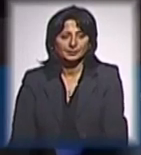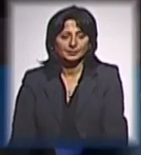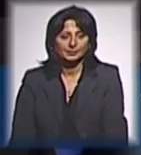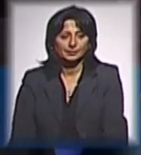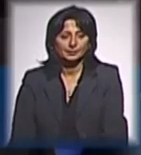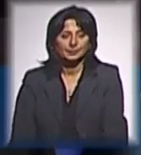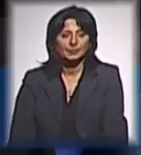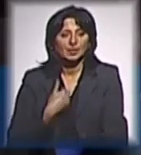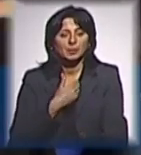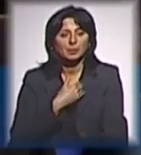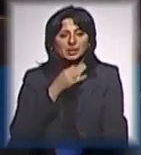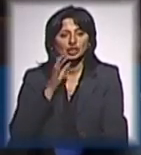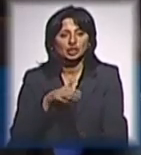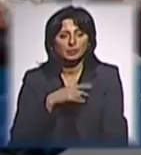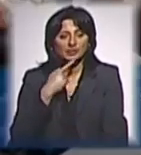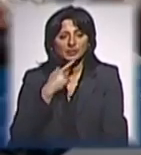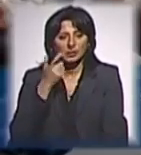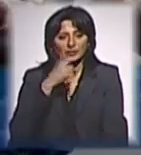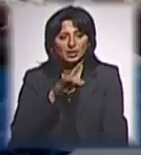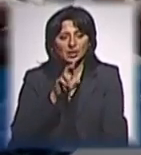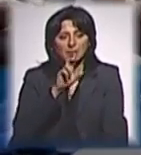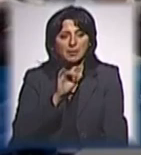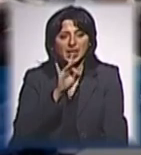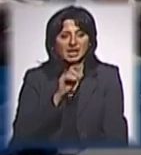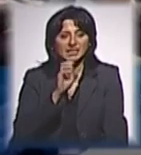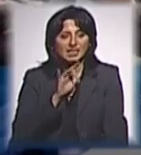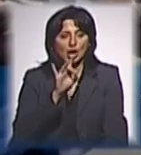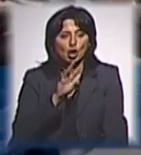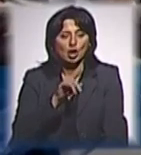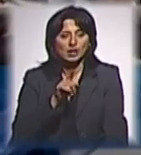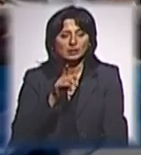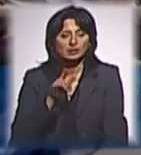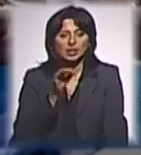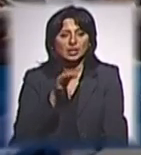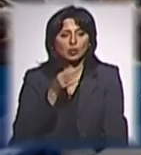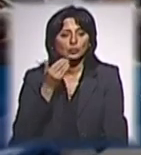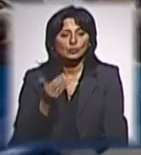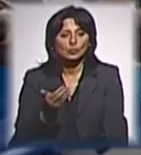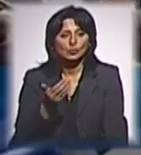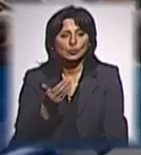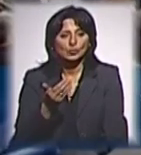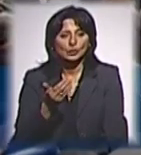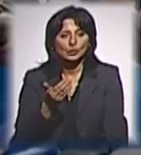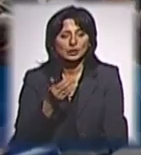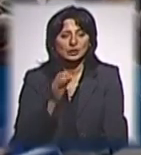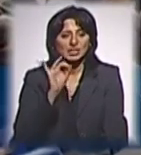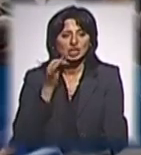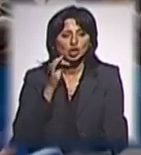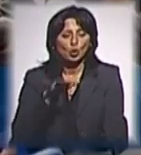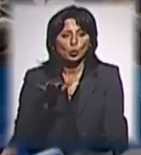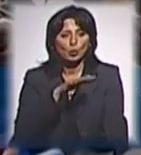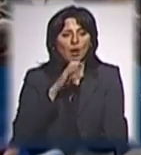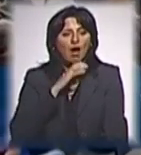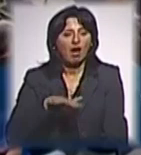მე მინდა შემდეგ გამოყო ბატონი როლანდ ბერიძე, რომელიც იყრის კენს ერთ-ერთ მშვენიერ ისტორიულ